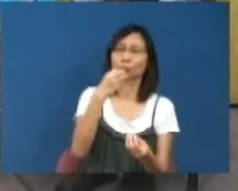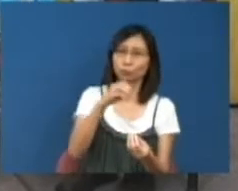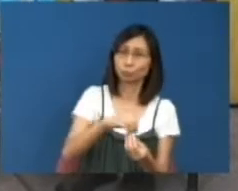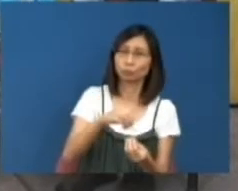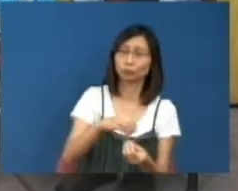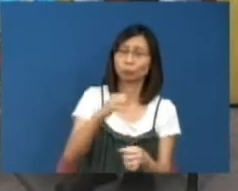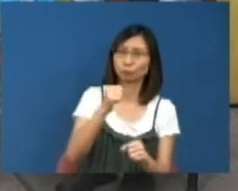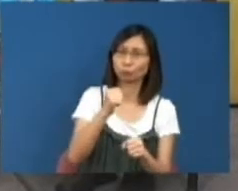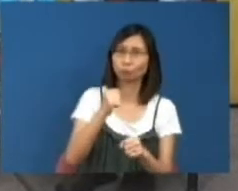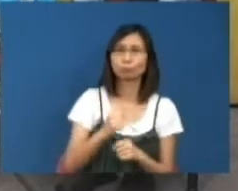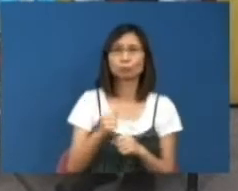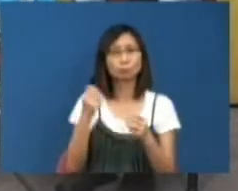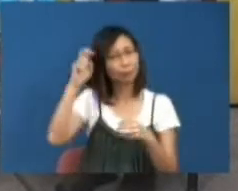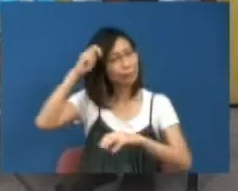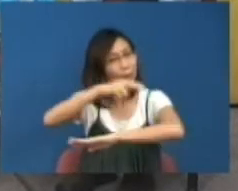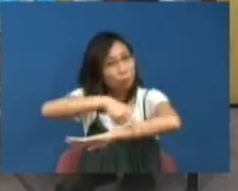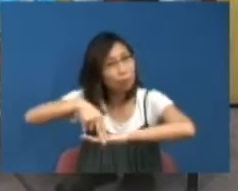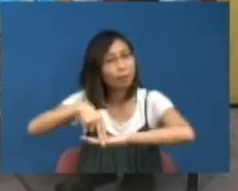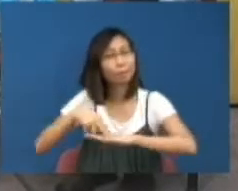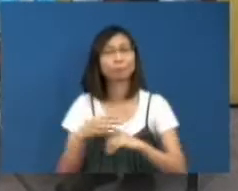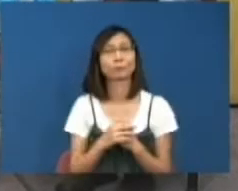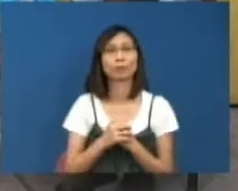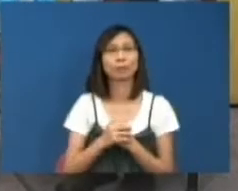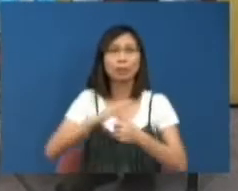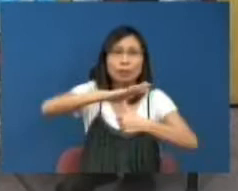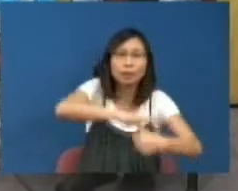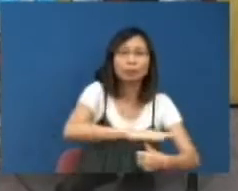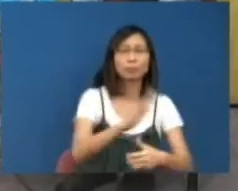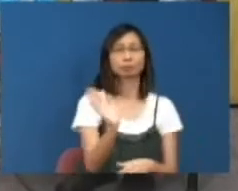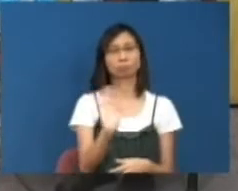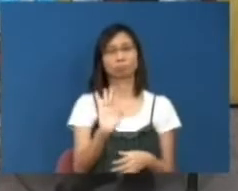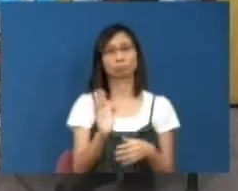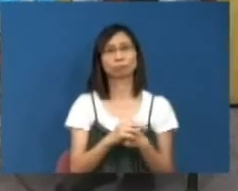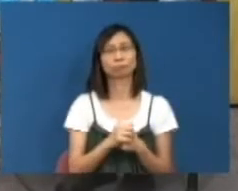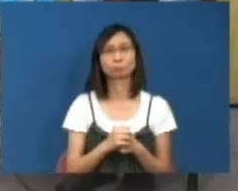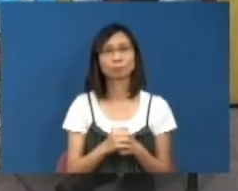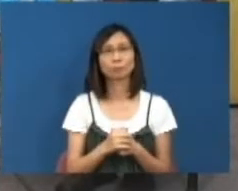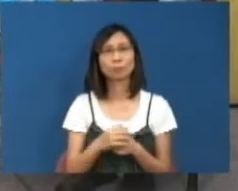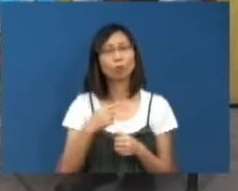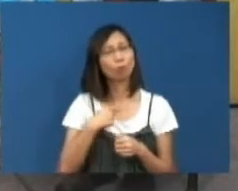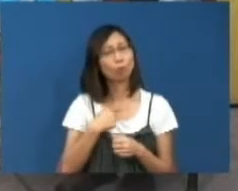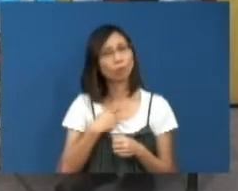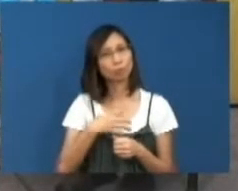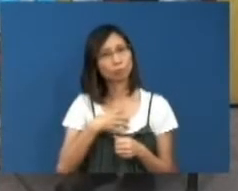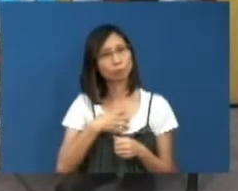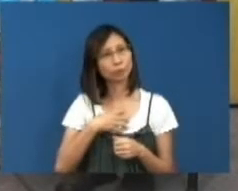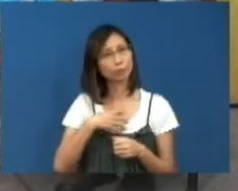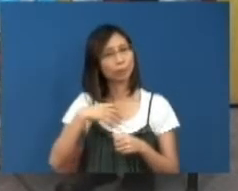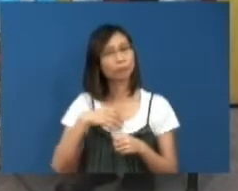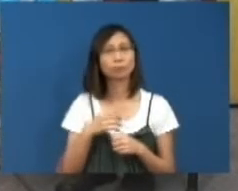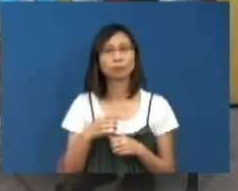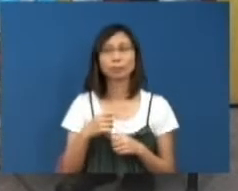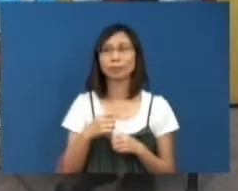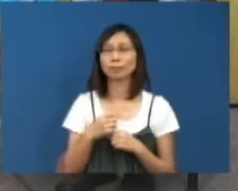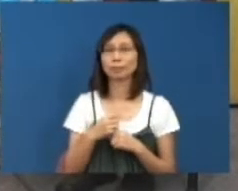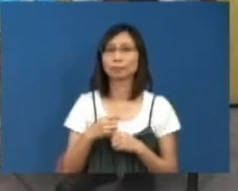得係受壓迫。因為我覺得啊嚇，就你要做到節能減排呢個咧，